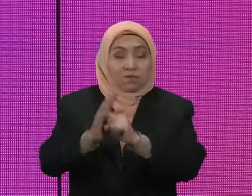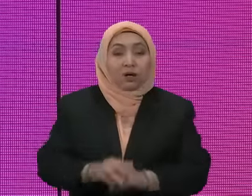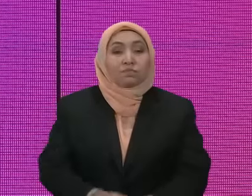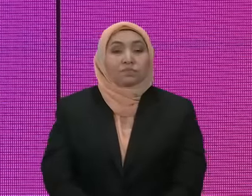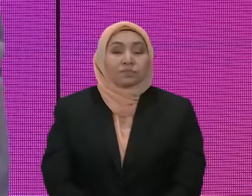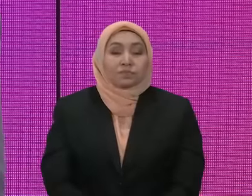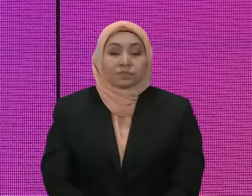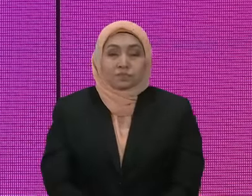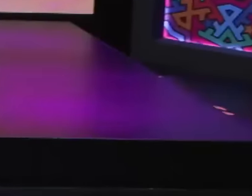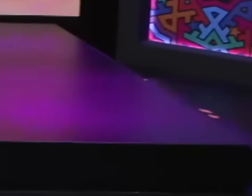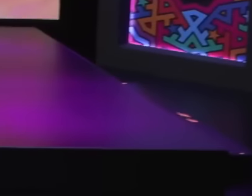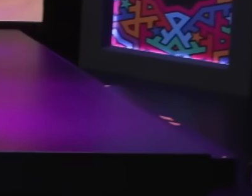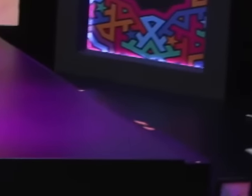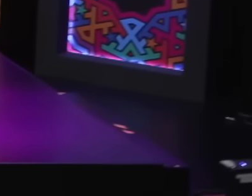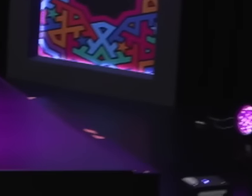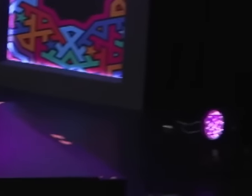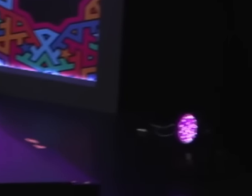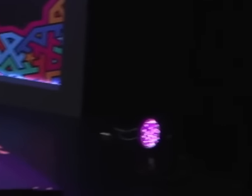insya-Allah.